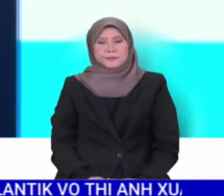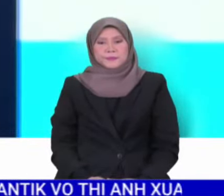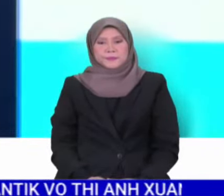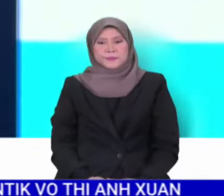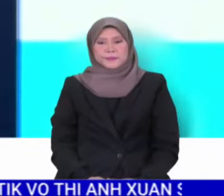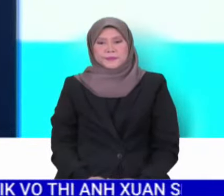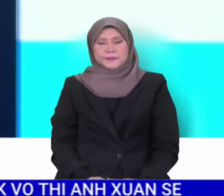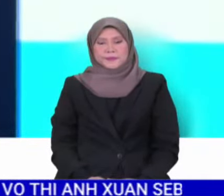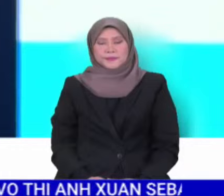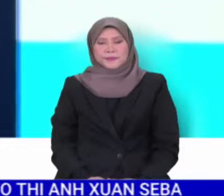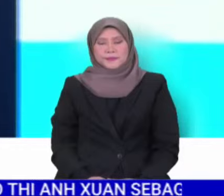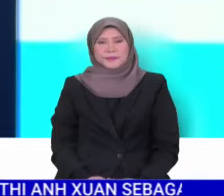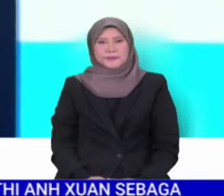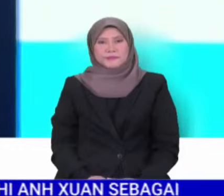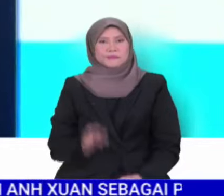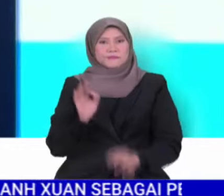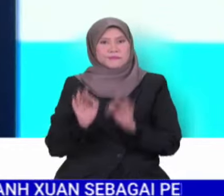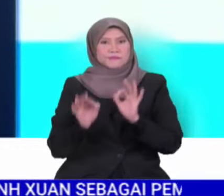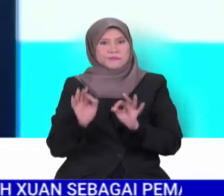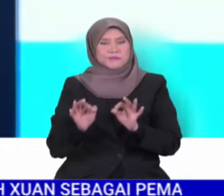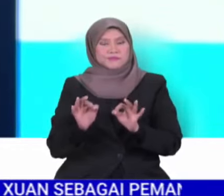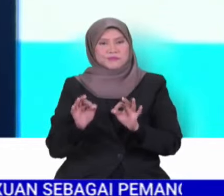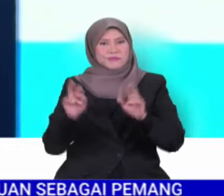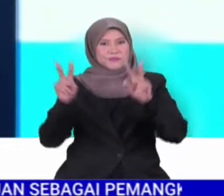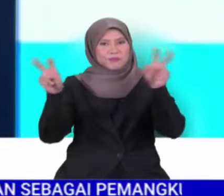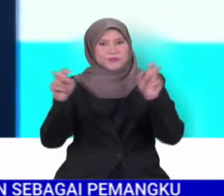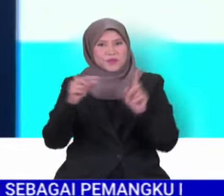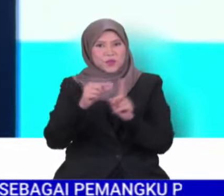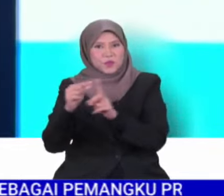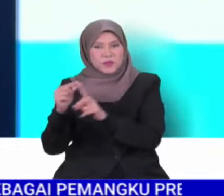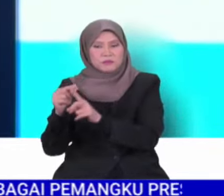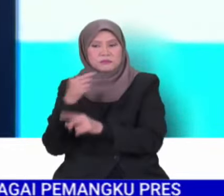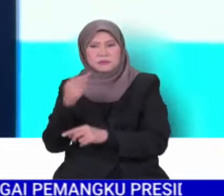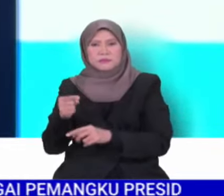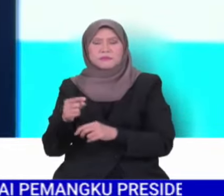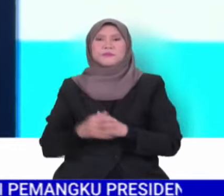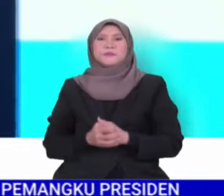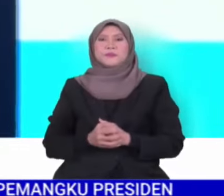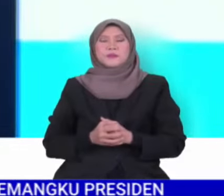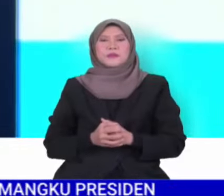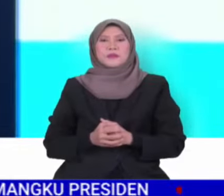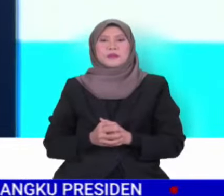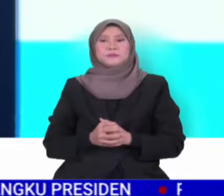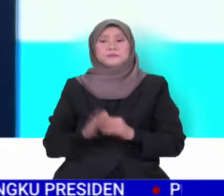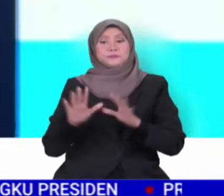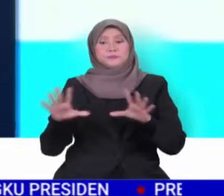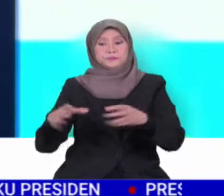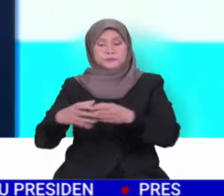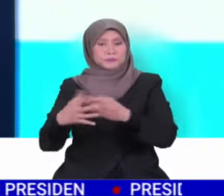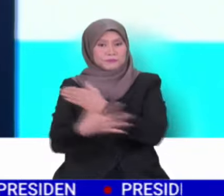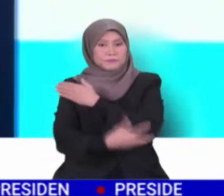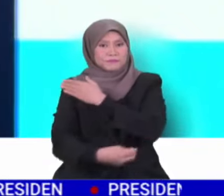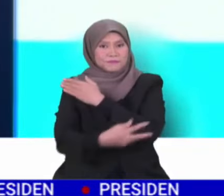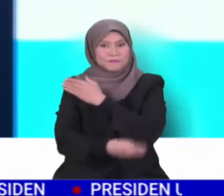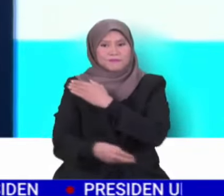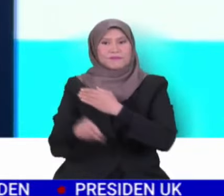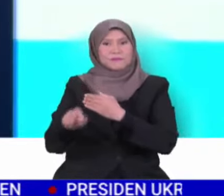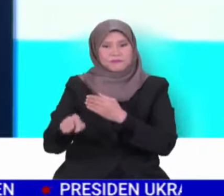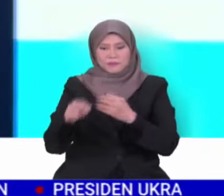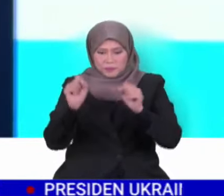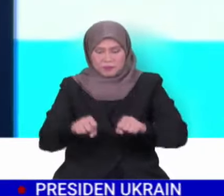Kalau meminjam pendapat Einstein, everything that can be counted does not necessarily